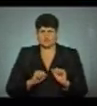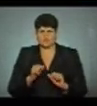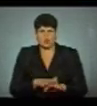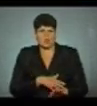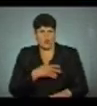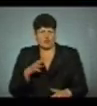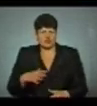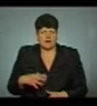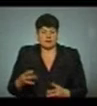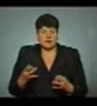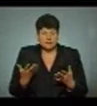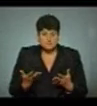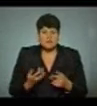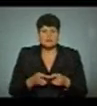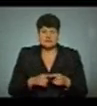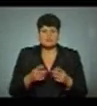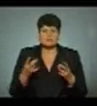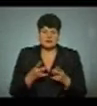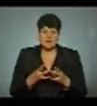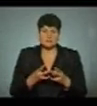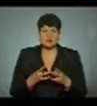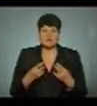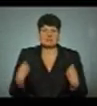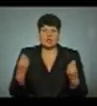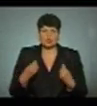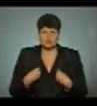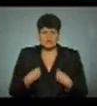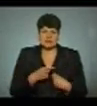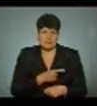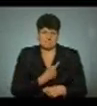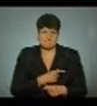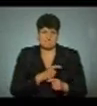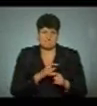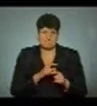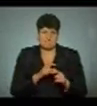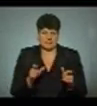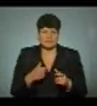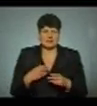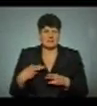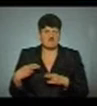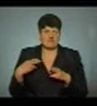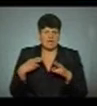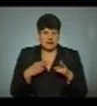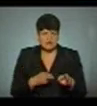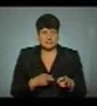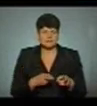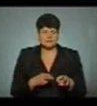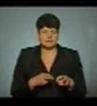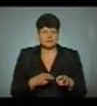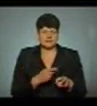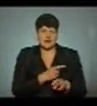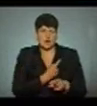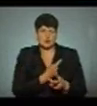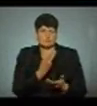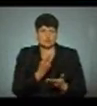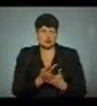треба чекати, але це треба вдітися медперсоналу, значить їм треба виїхати, треба